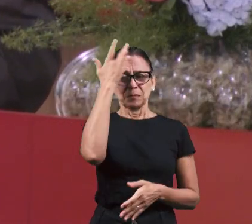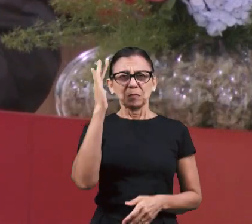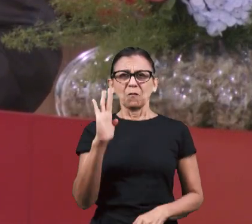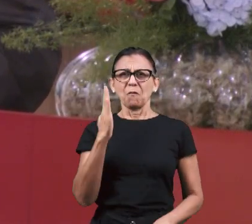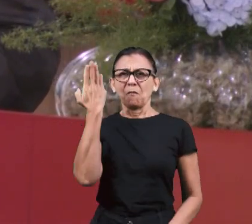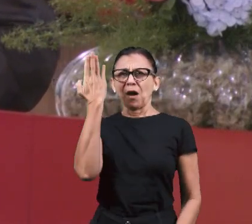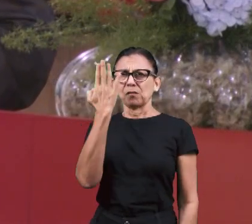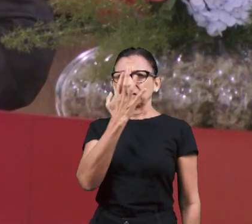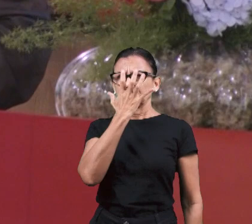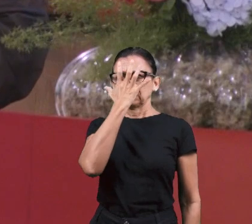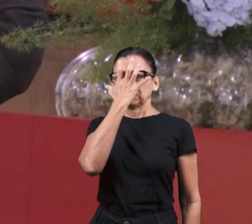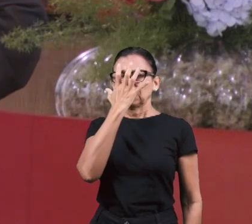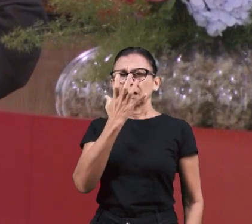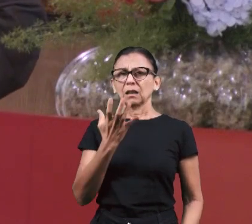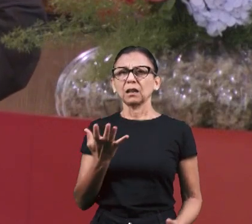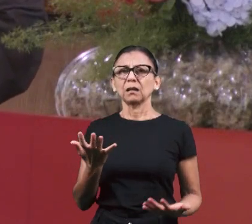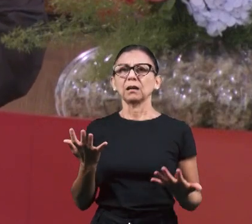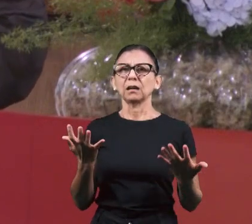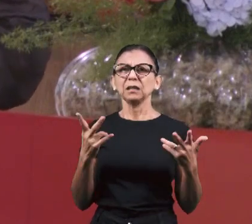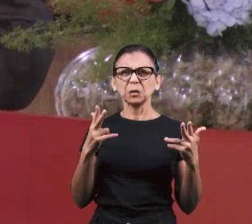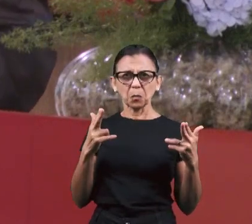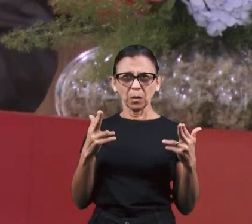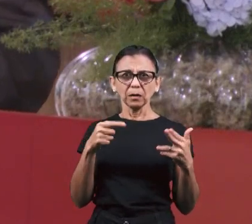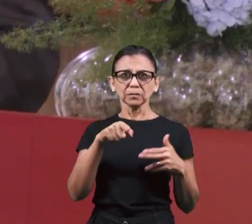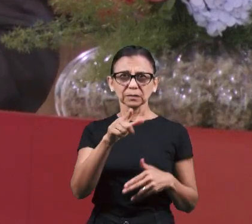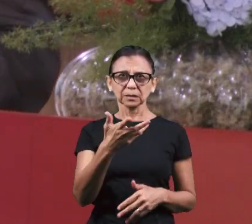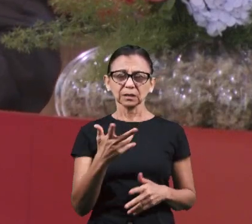va entendre la voix du Seigneur, comprendre ce qu'il veut et